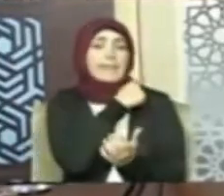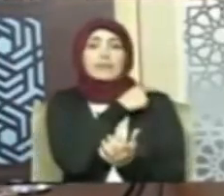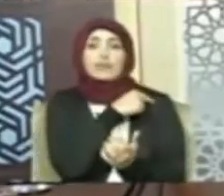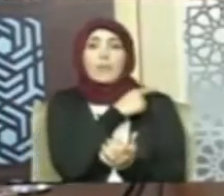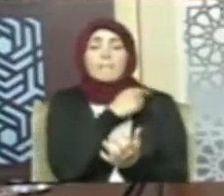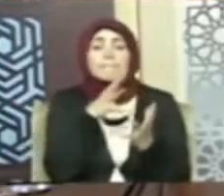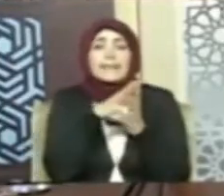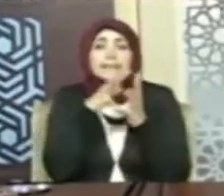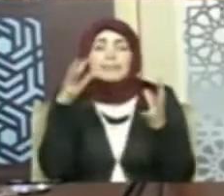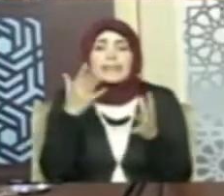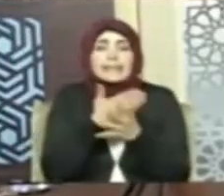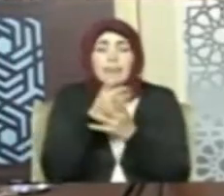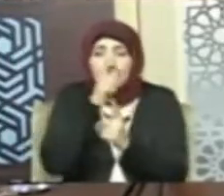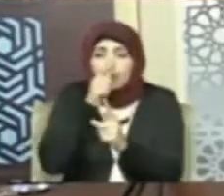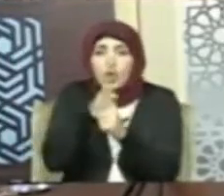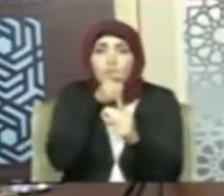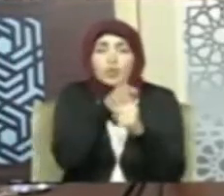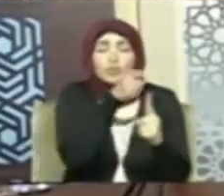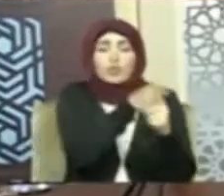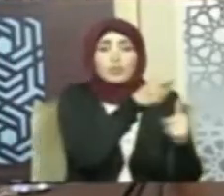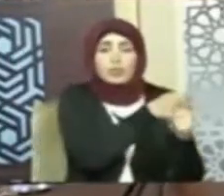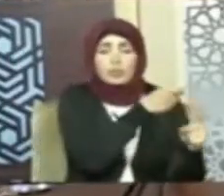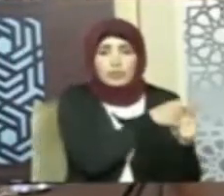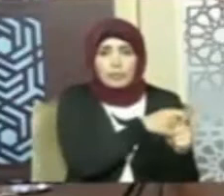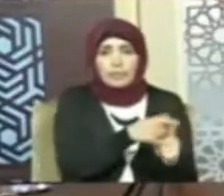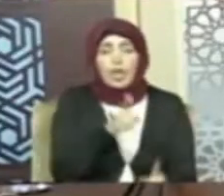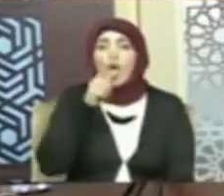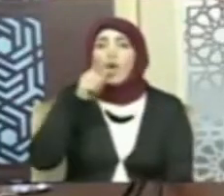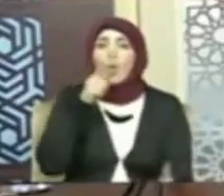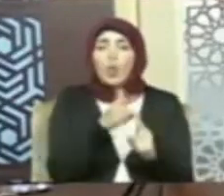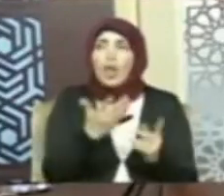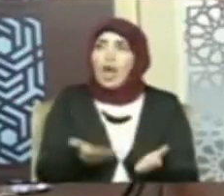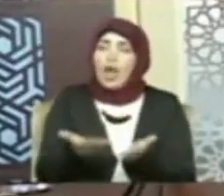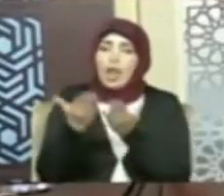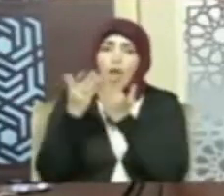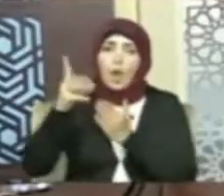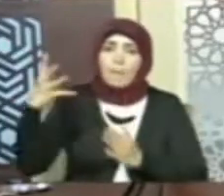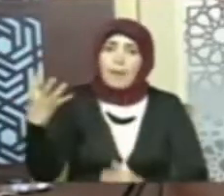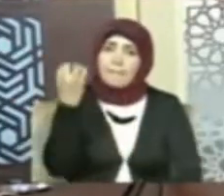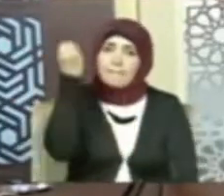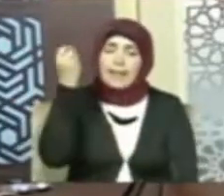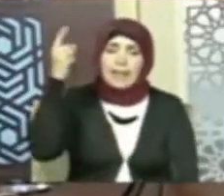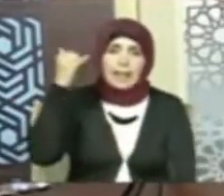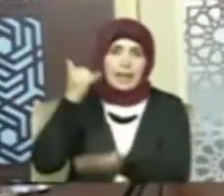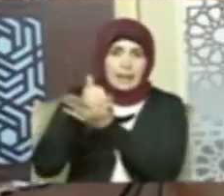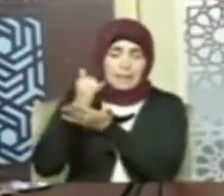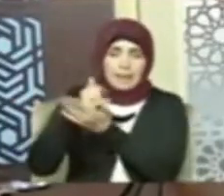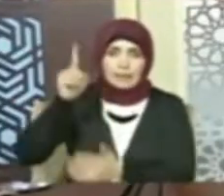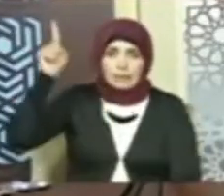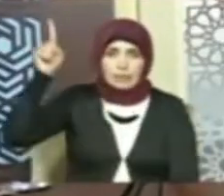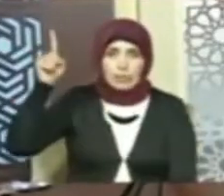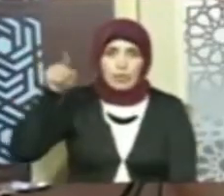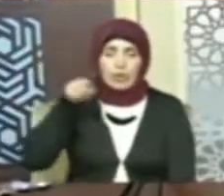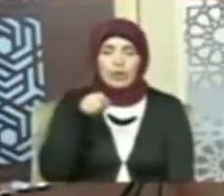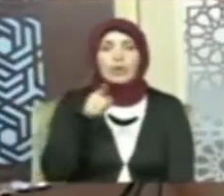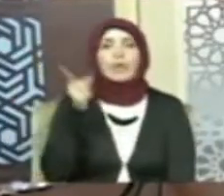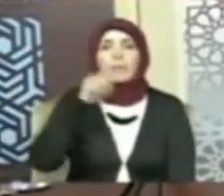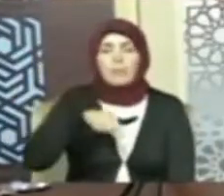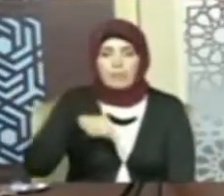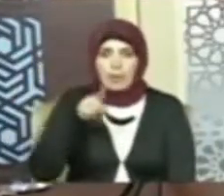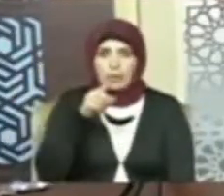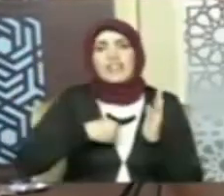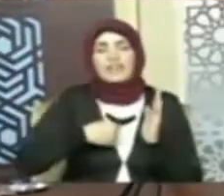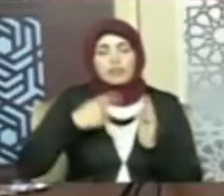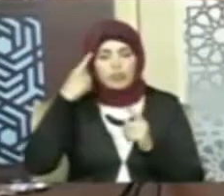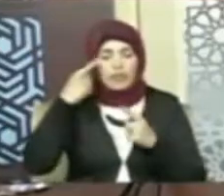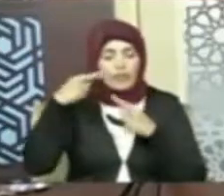أي ظلمه. فالمهنة قل اللهم مالك الملك كل منا يطبقها على نفسه،